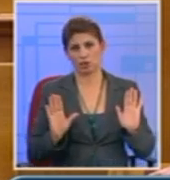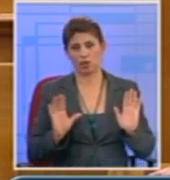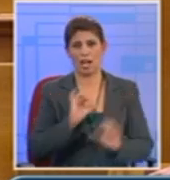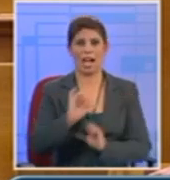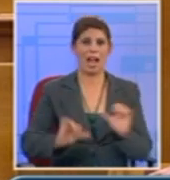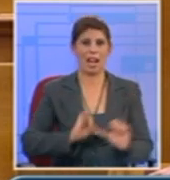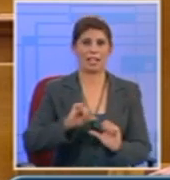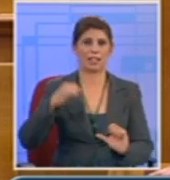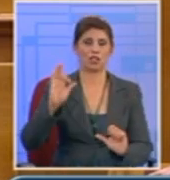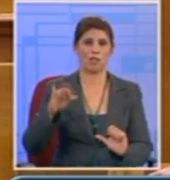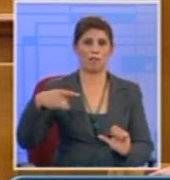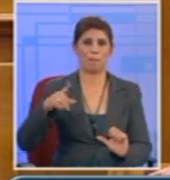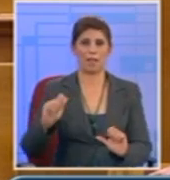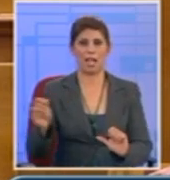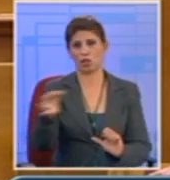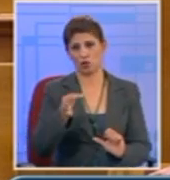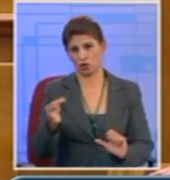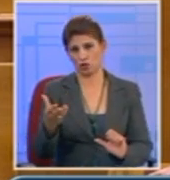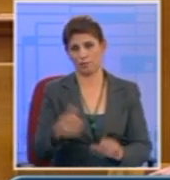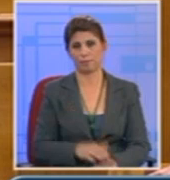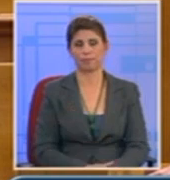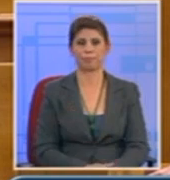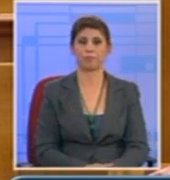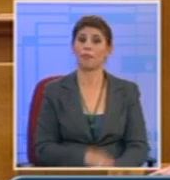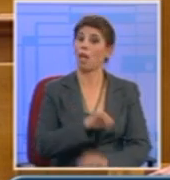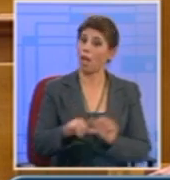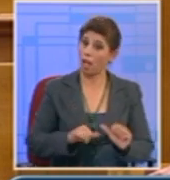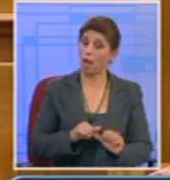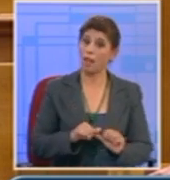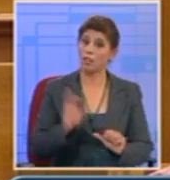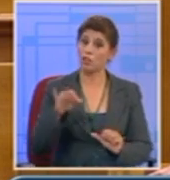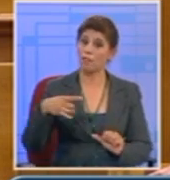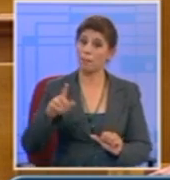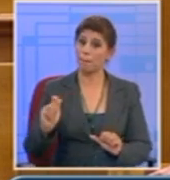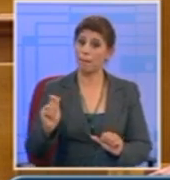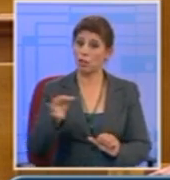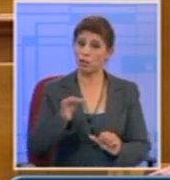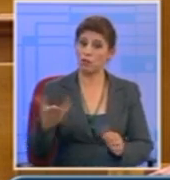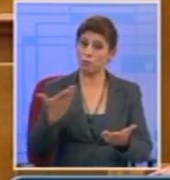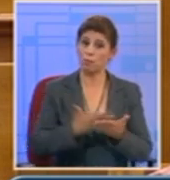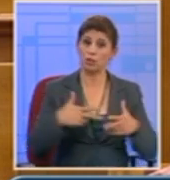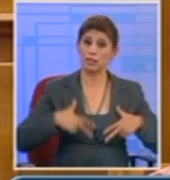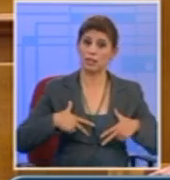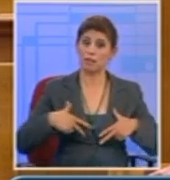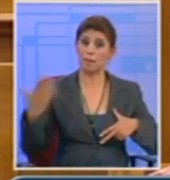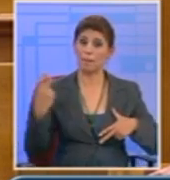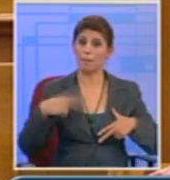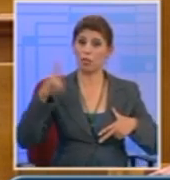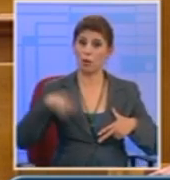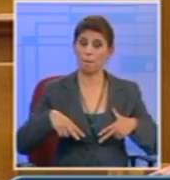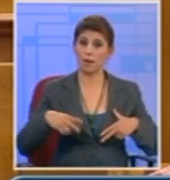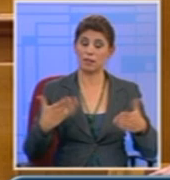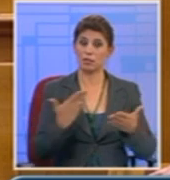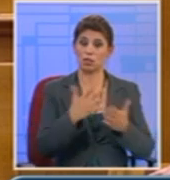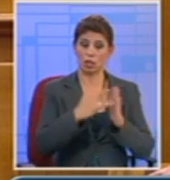στων φπα των νησιών αλλαγή στο φπα των νησιών που πρότεινε η κυβέρνηση πριν από ύ μέρες με το κείμενο των